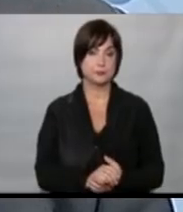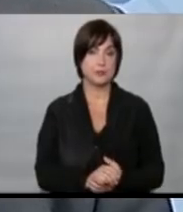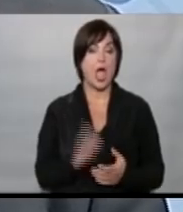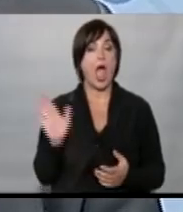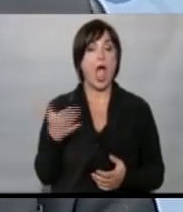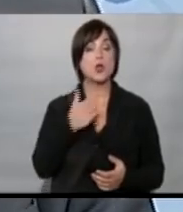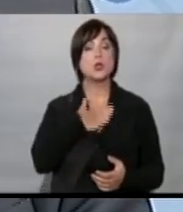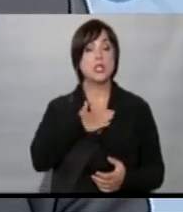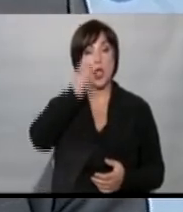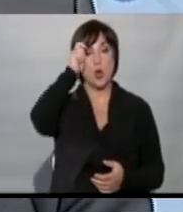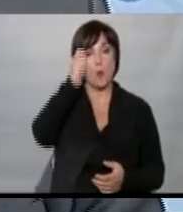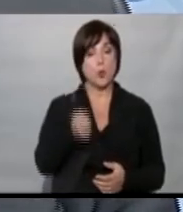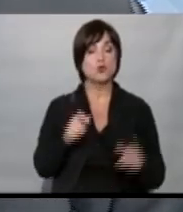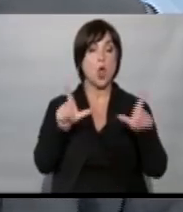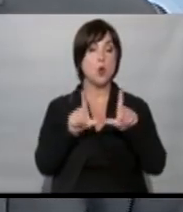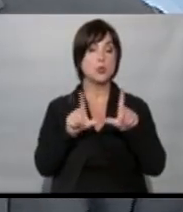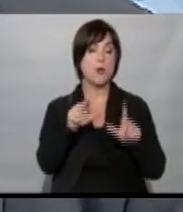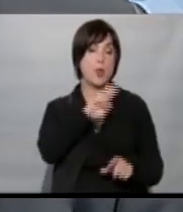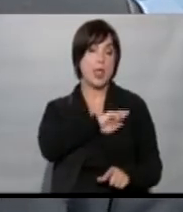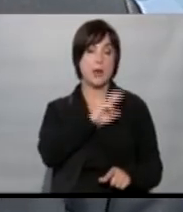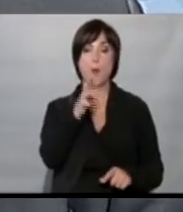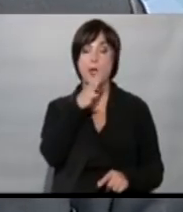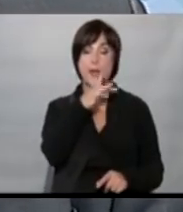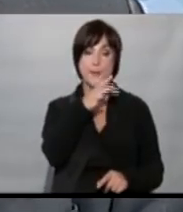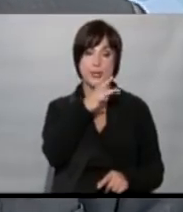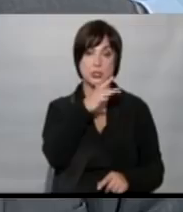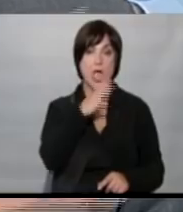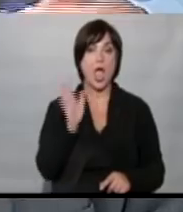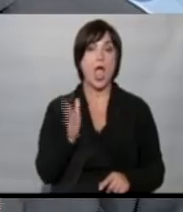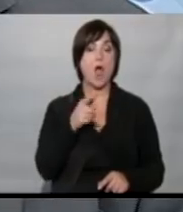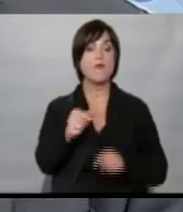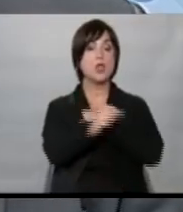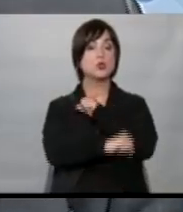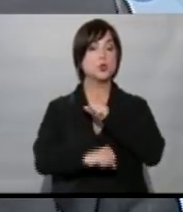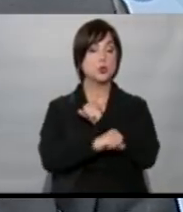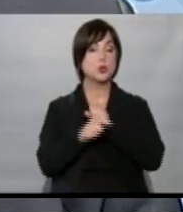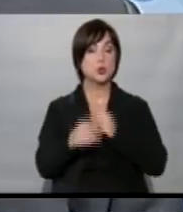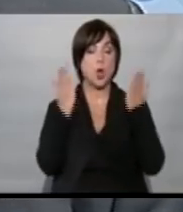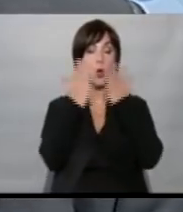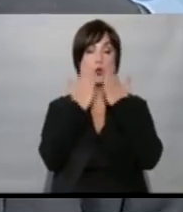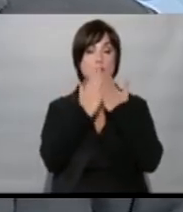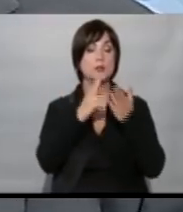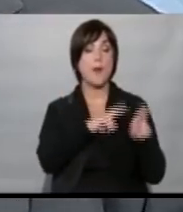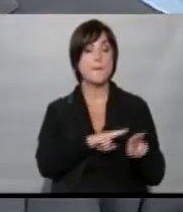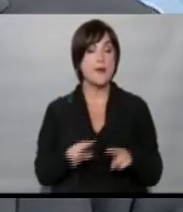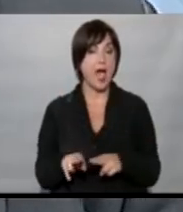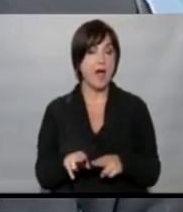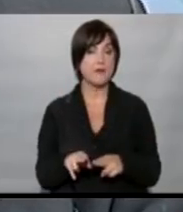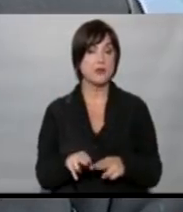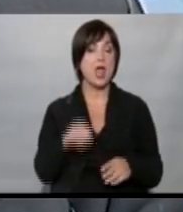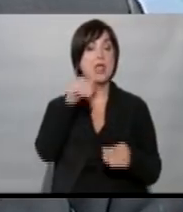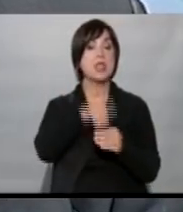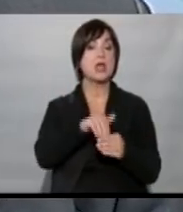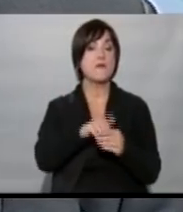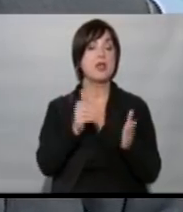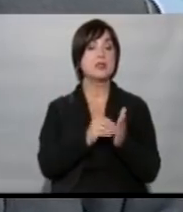Ако ние го почитуваме Уставот на Република Македонија, и ако овие студенти овде учат право, на